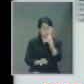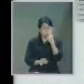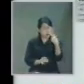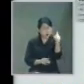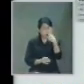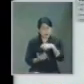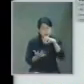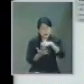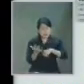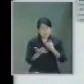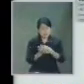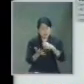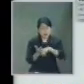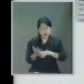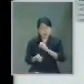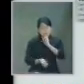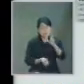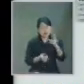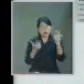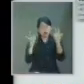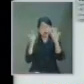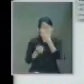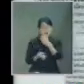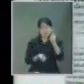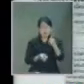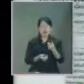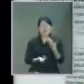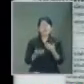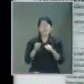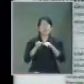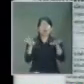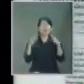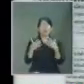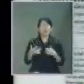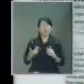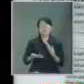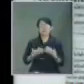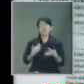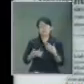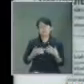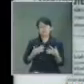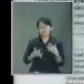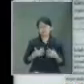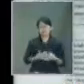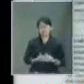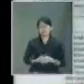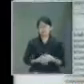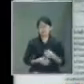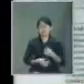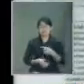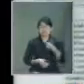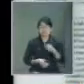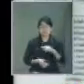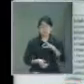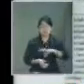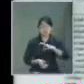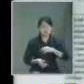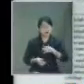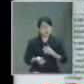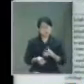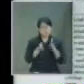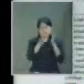ร็จสิเปิดไปแล้วก็แล้วกันผมก็บอกไม่เป็นไรเอ้าเปิดก็เปิดเถอะเพราะผมเองไม่ได้มีเจตนาจริง